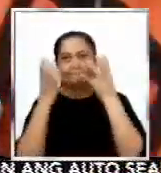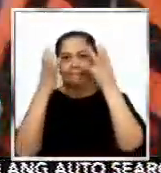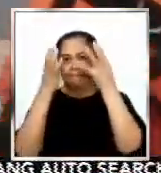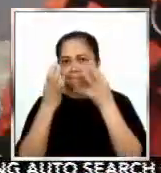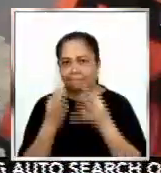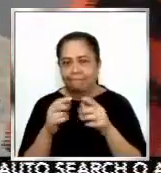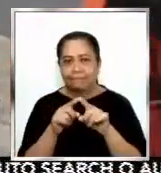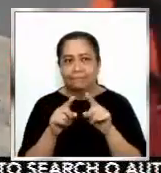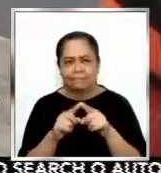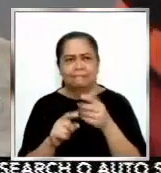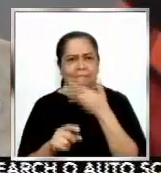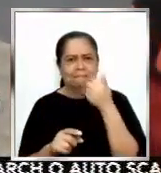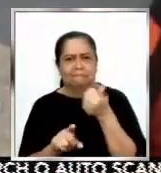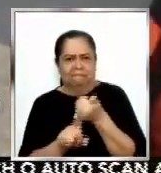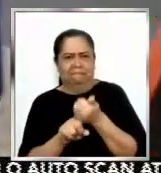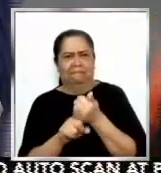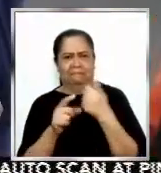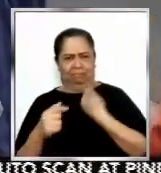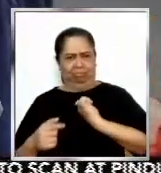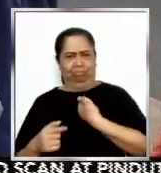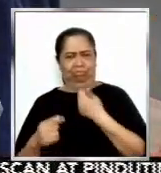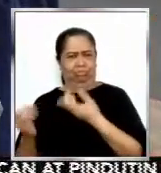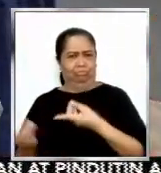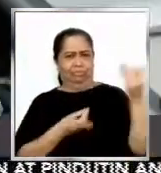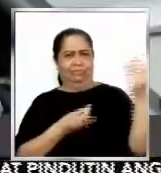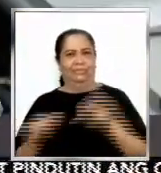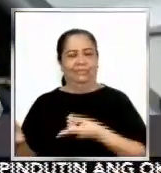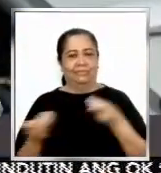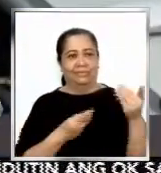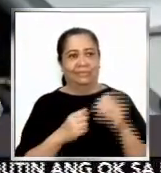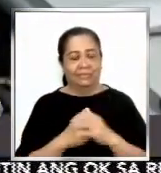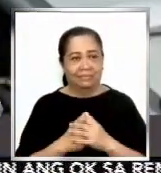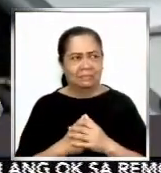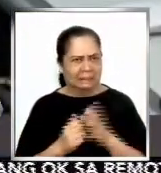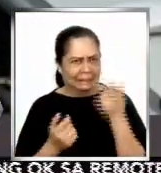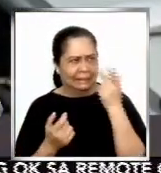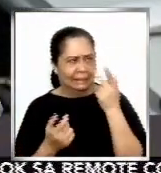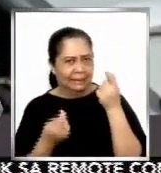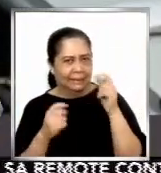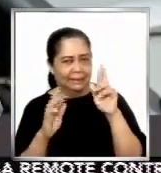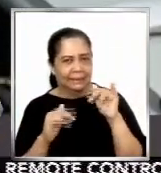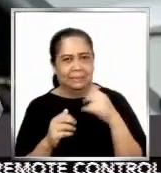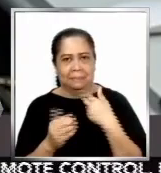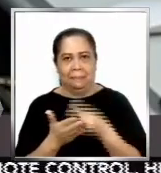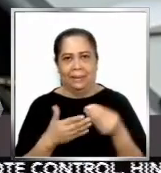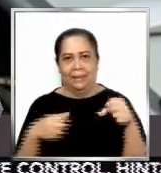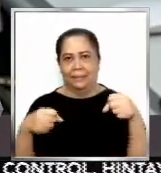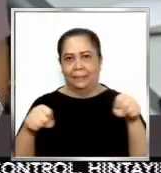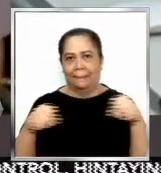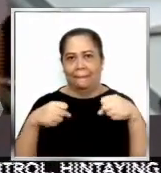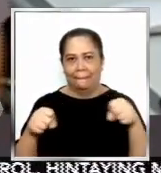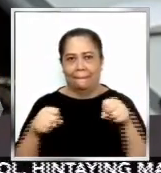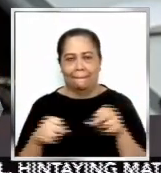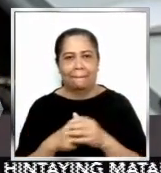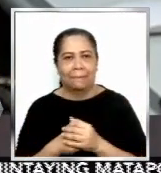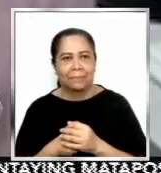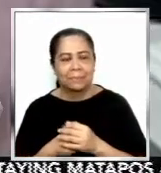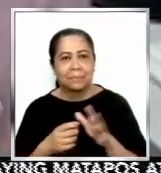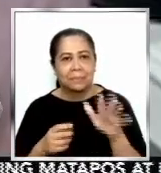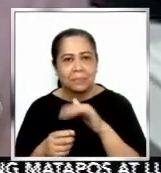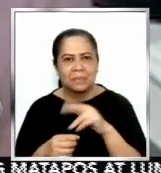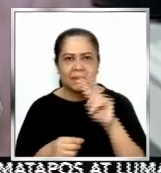siya na raw mismo ang magde-deliver. Ginawa namin, sige, bumili tayo ng motor kahit na yung second hand lang